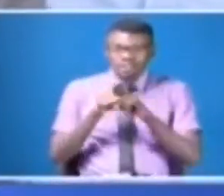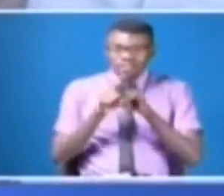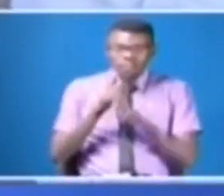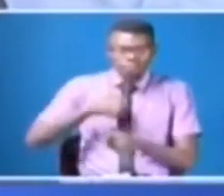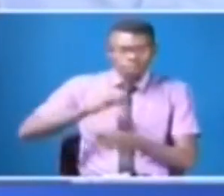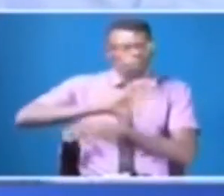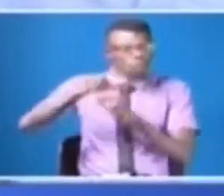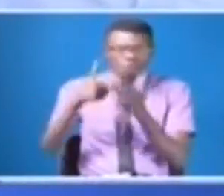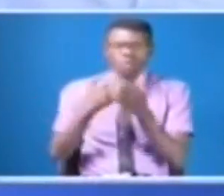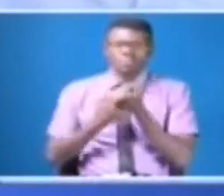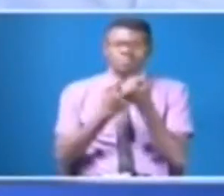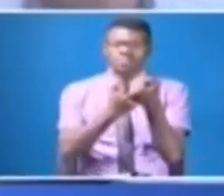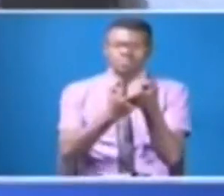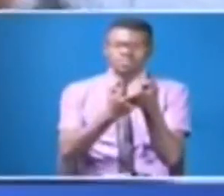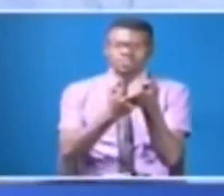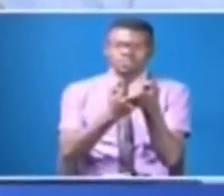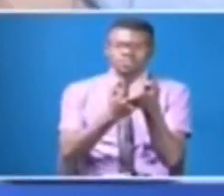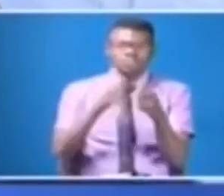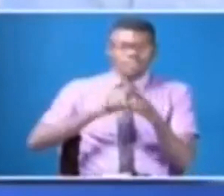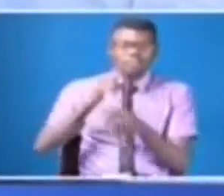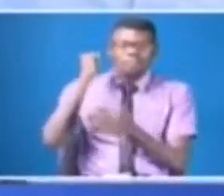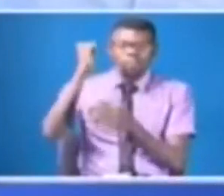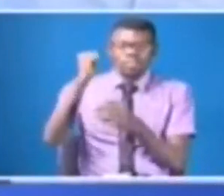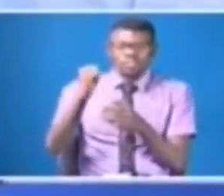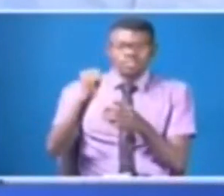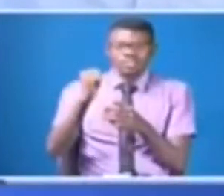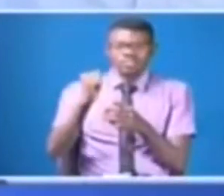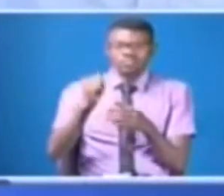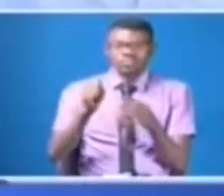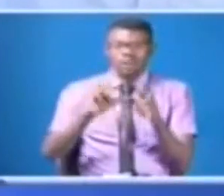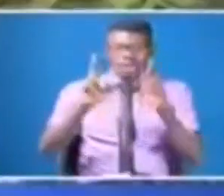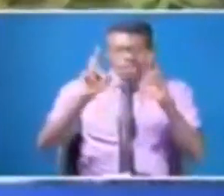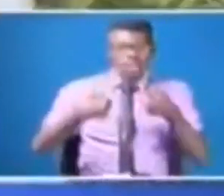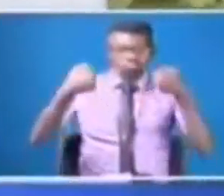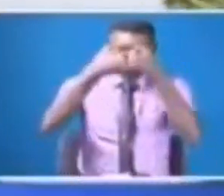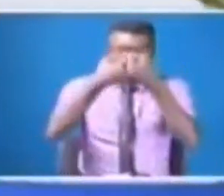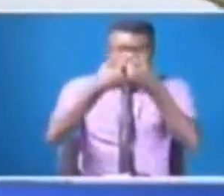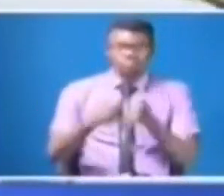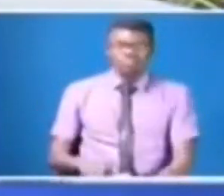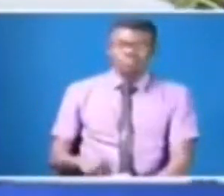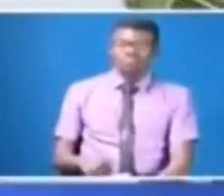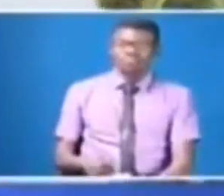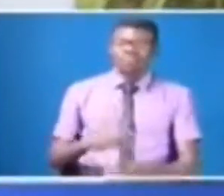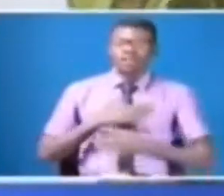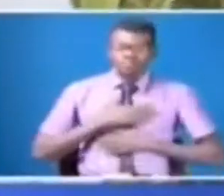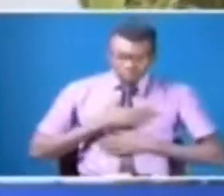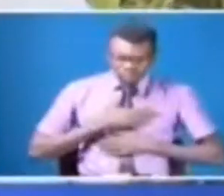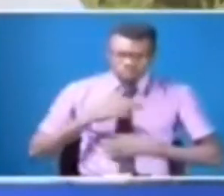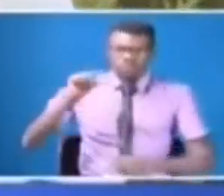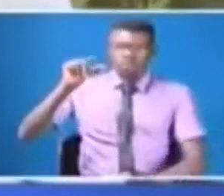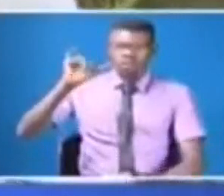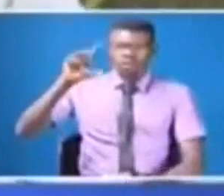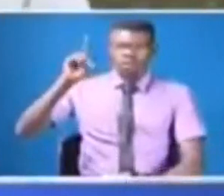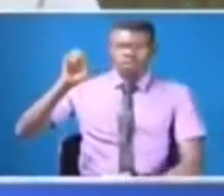sisi zote hapo. Wakati ya siasa ndio basi tutaonana. Mheshimiwa Gideon, vile mzee